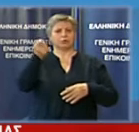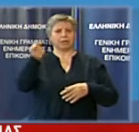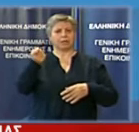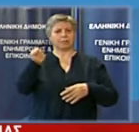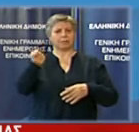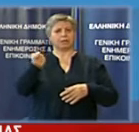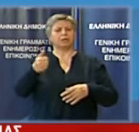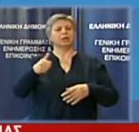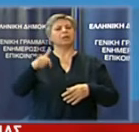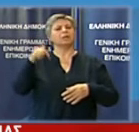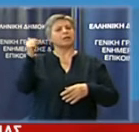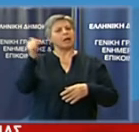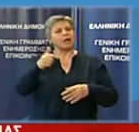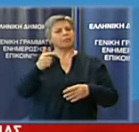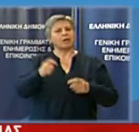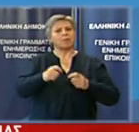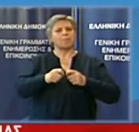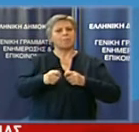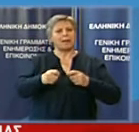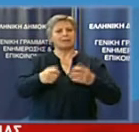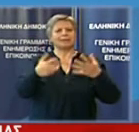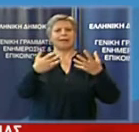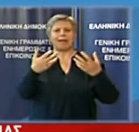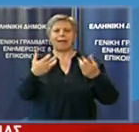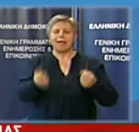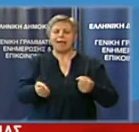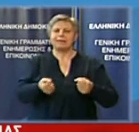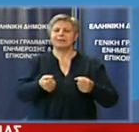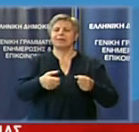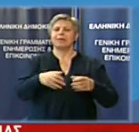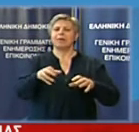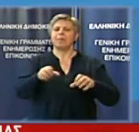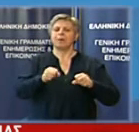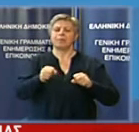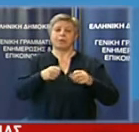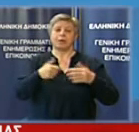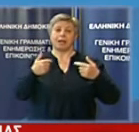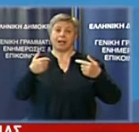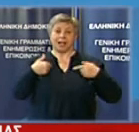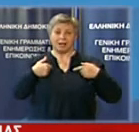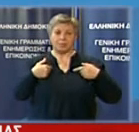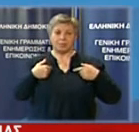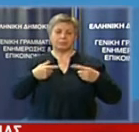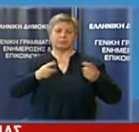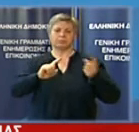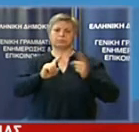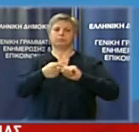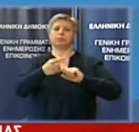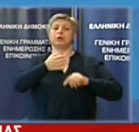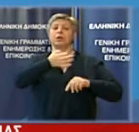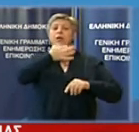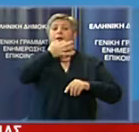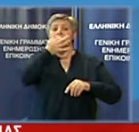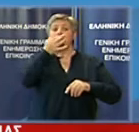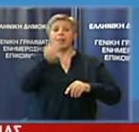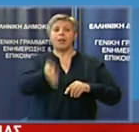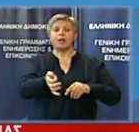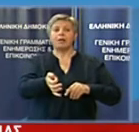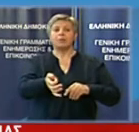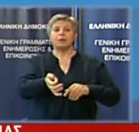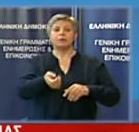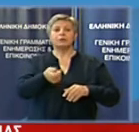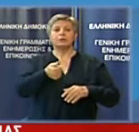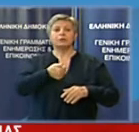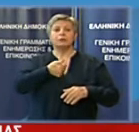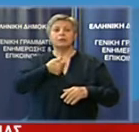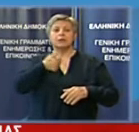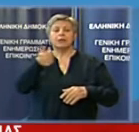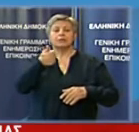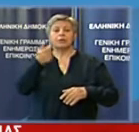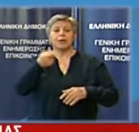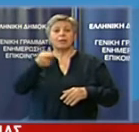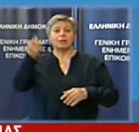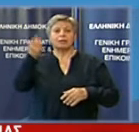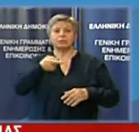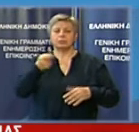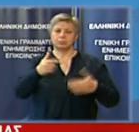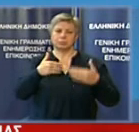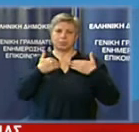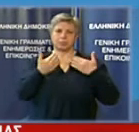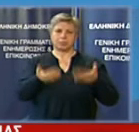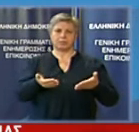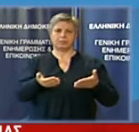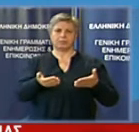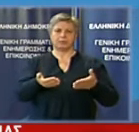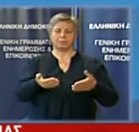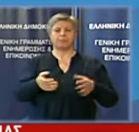με βάση τα μνημόνια, η αντίθεση μας ήταν σαφής. Από εδώ και μετά, βέβαια, οι δύο απόψεις